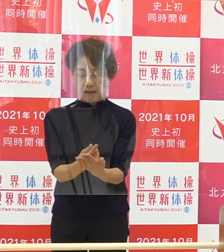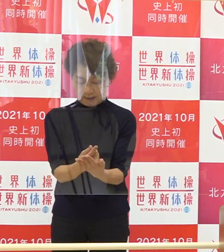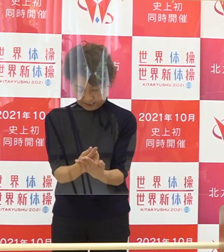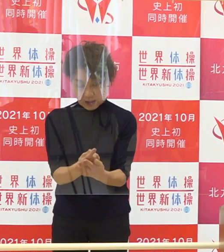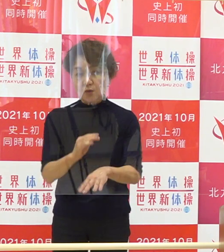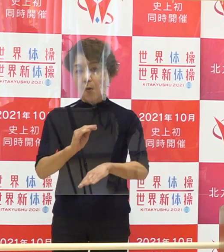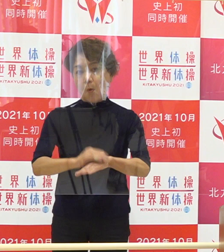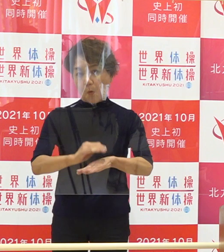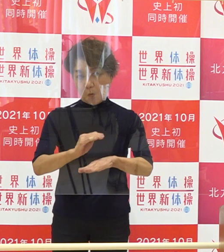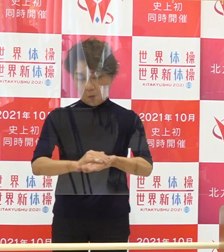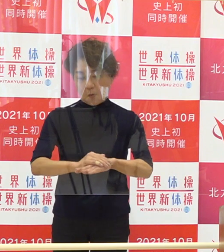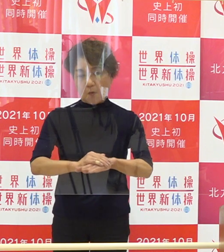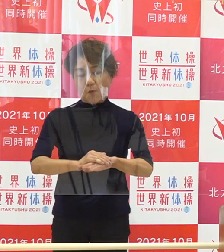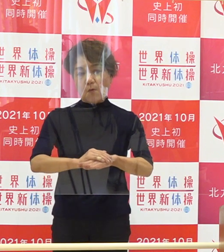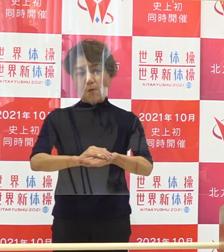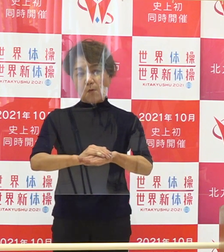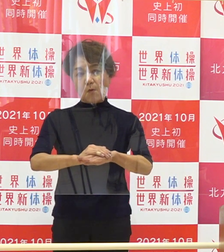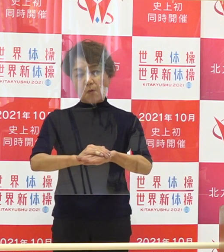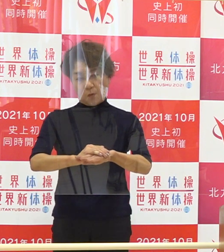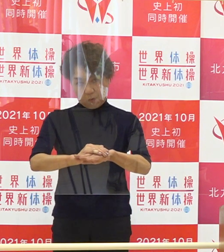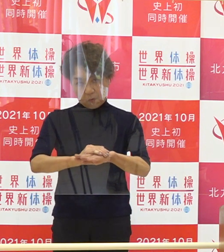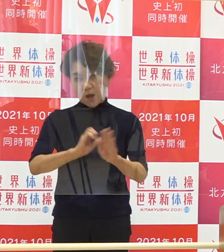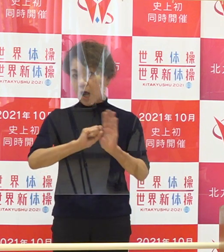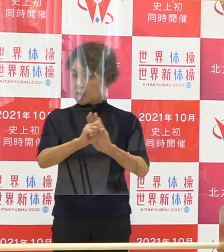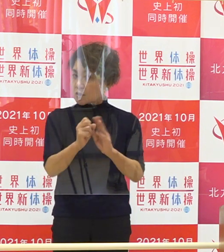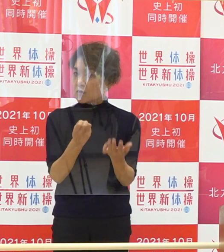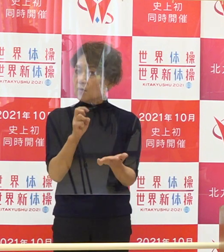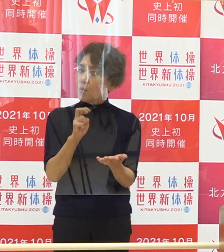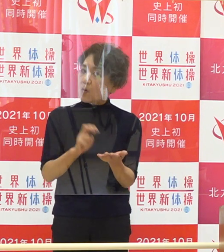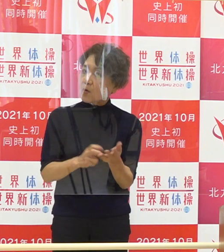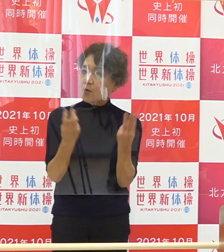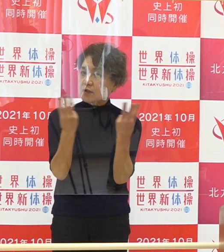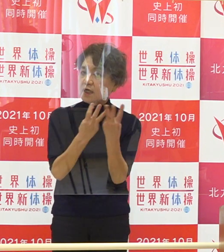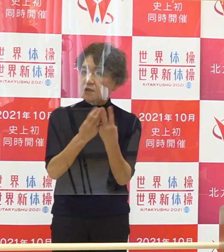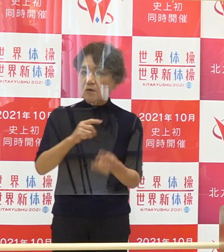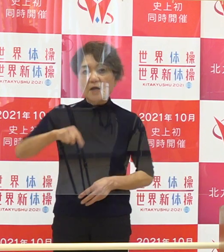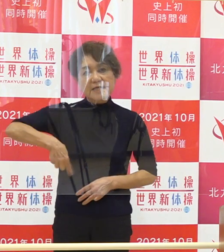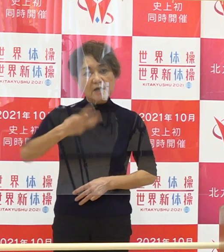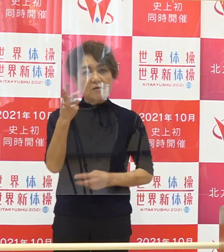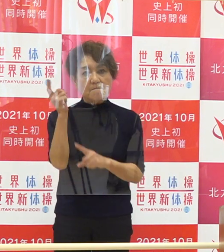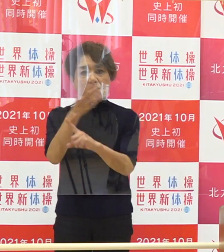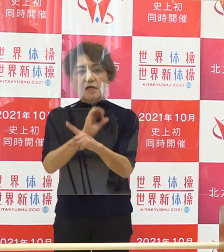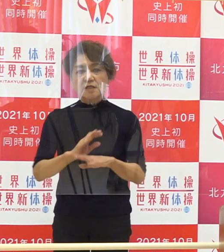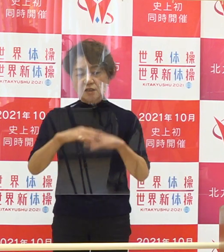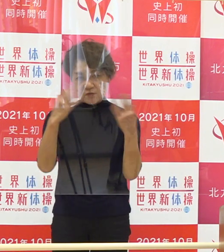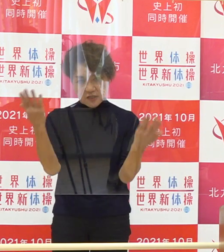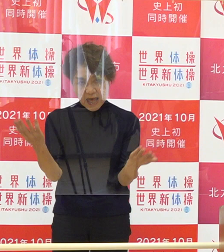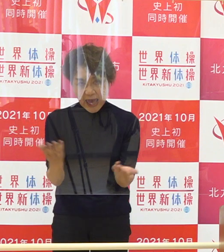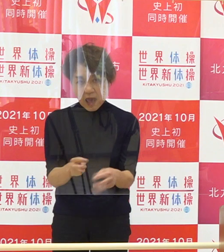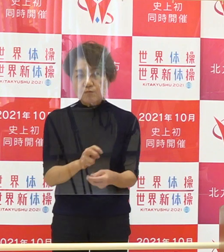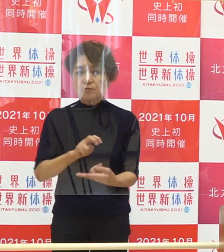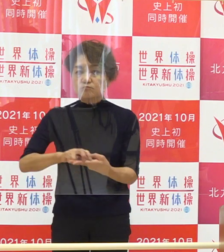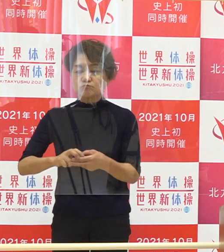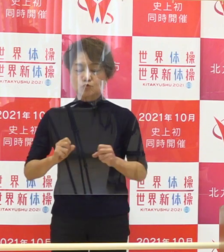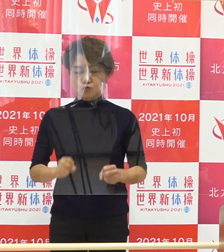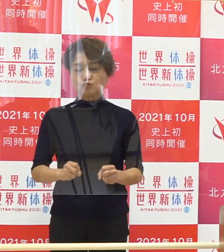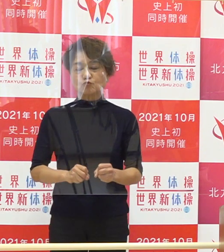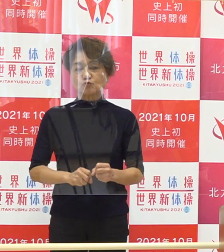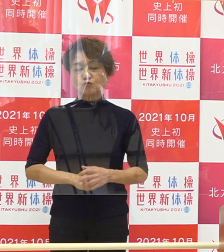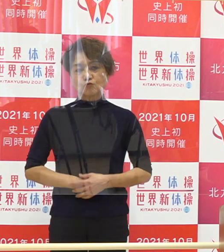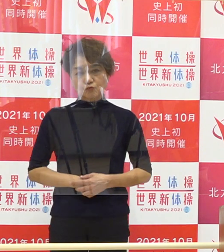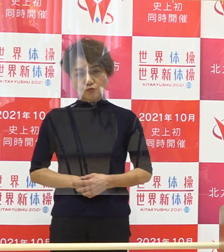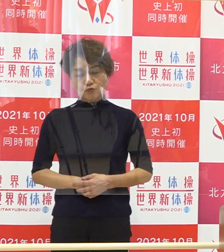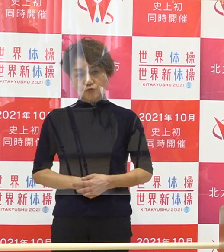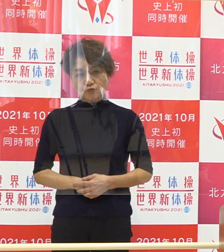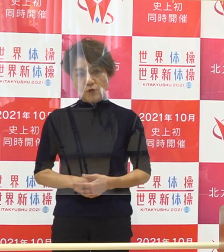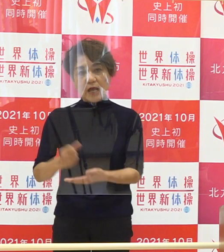式でありまして、有効席数 100% の有観客で開催するものであります。入